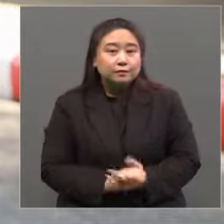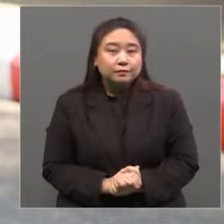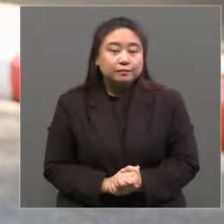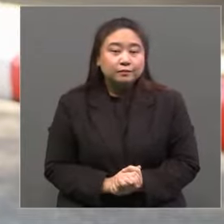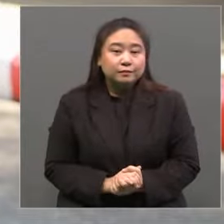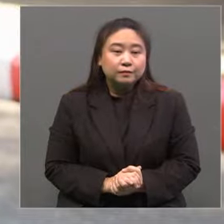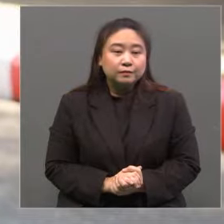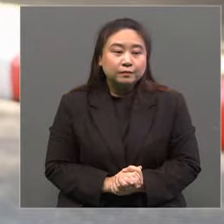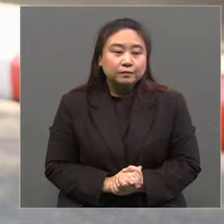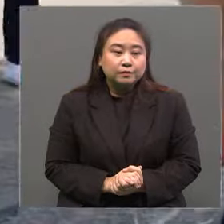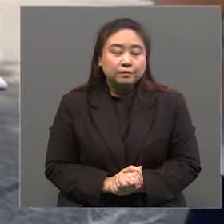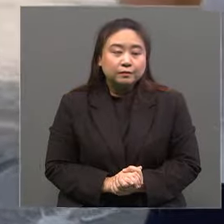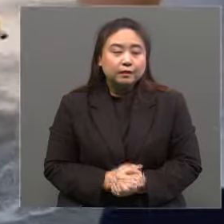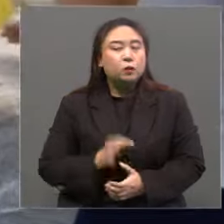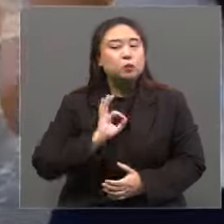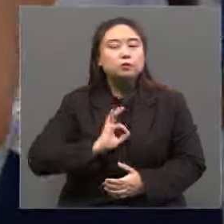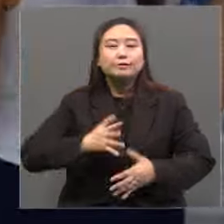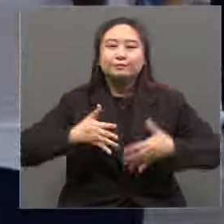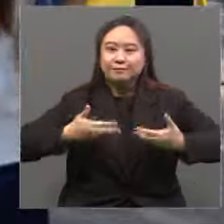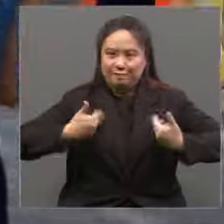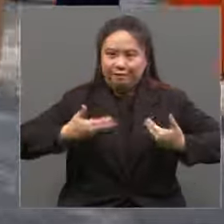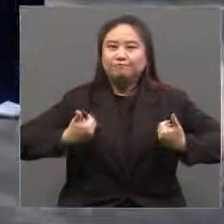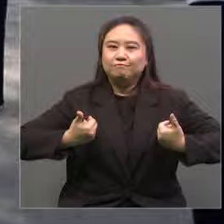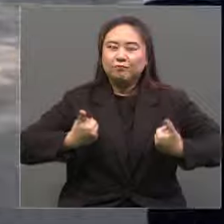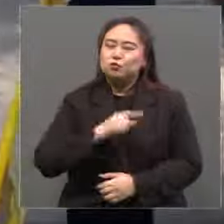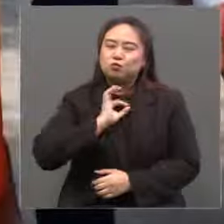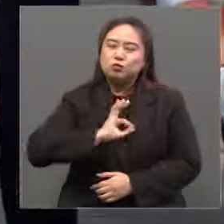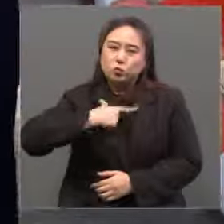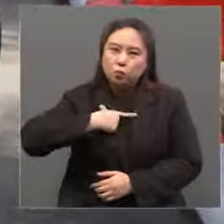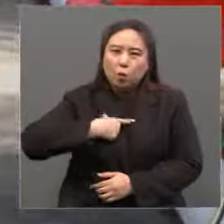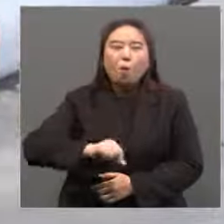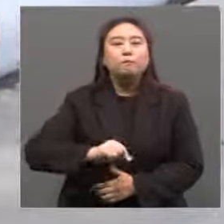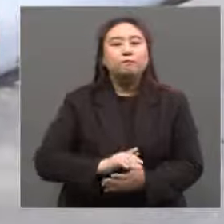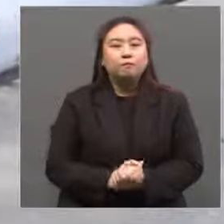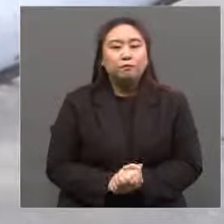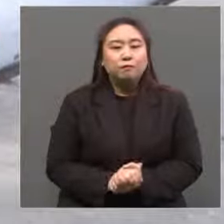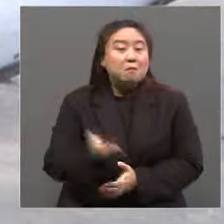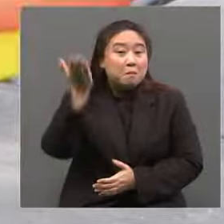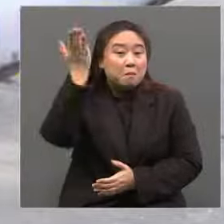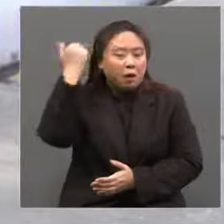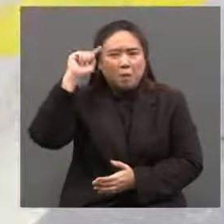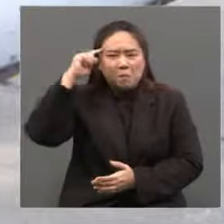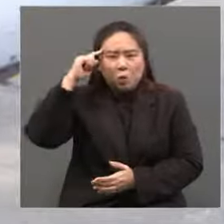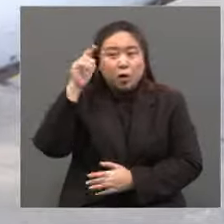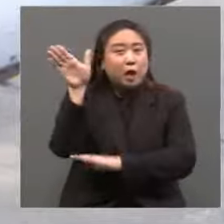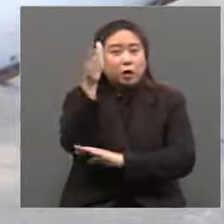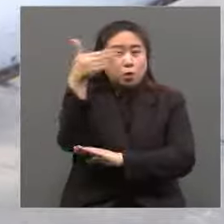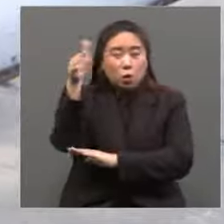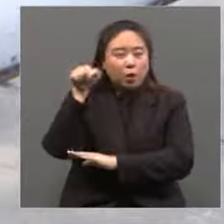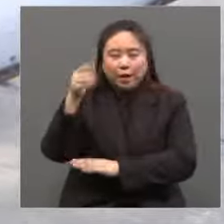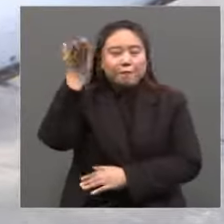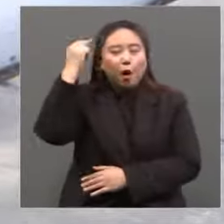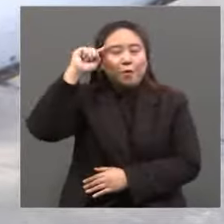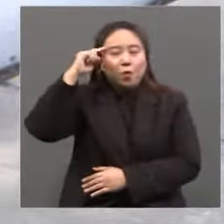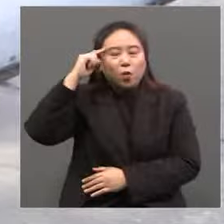งอะค่ะ รู้สึกดีใจค่ะแล้วก็แบบรู้สึกชอบมากขึ้นทีแรกแบบหนูไม่รู้จักคัลเลอร์การ์ดเลยพอแบบเริ่มมาเล่นก็รู้สึก